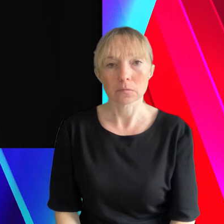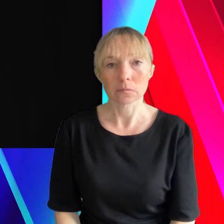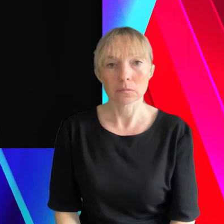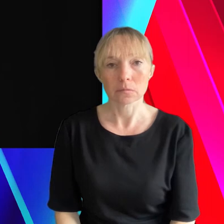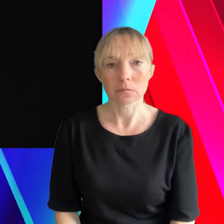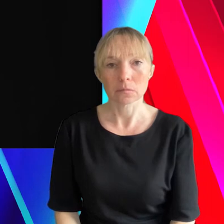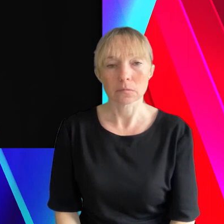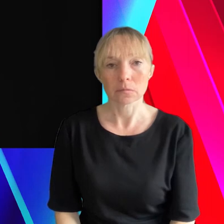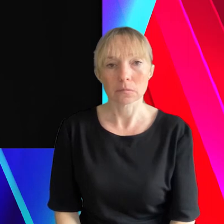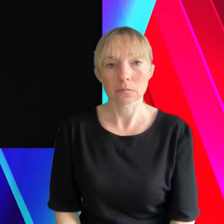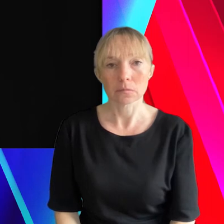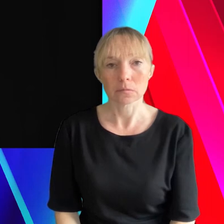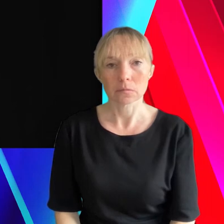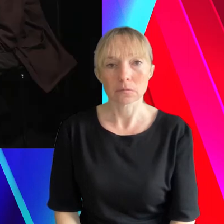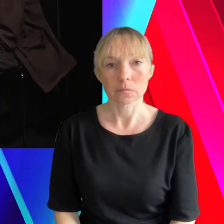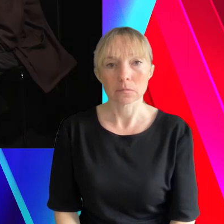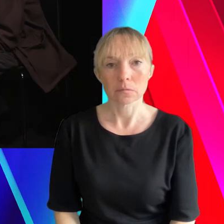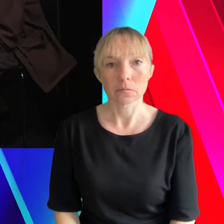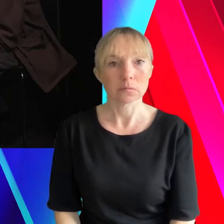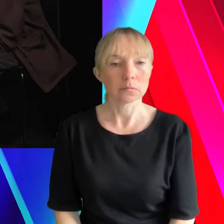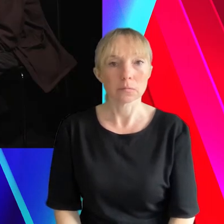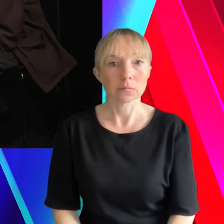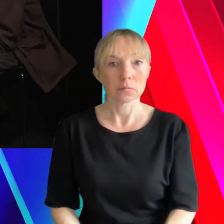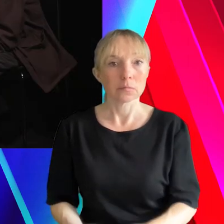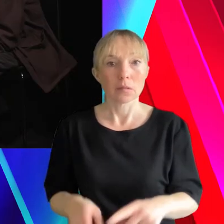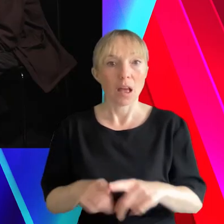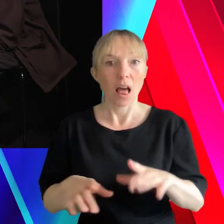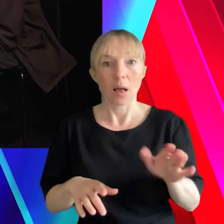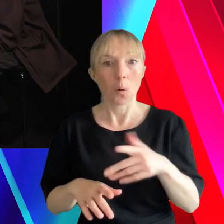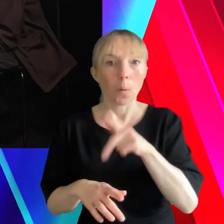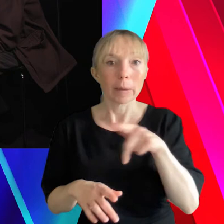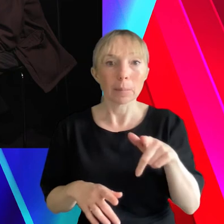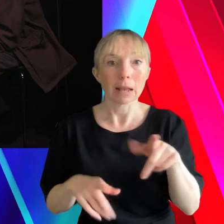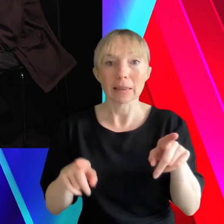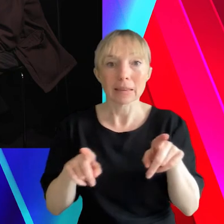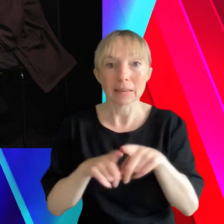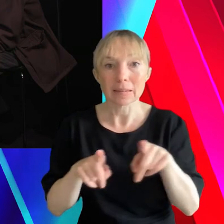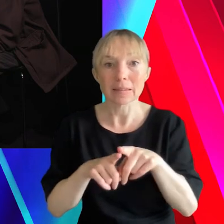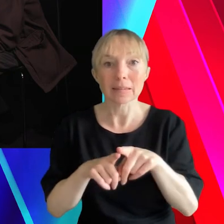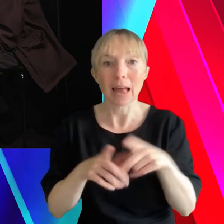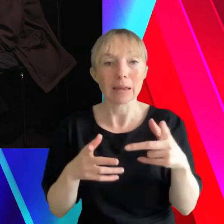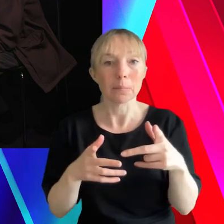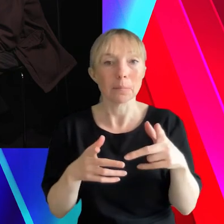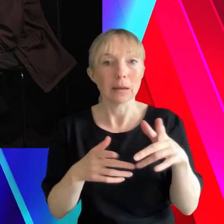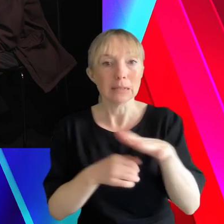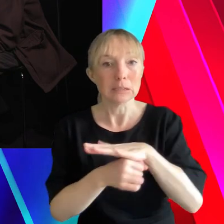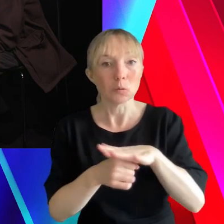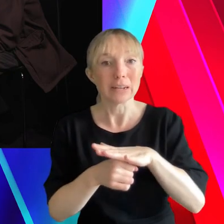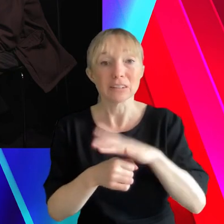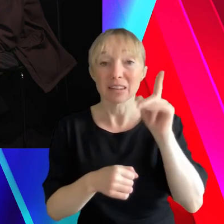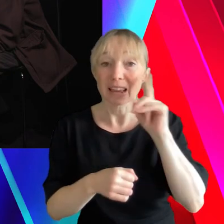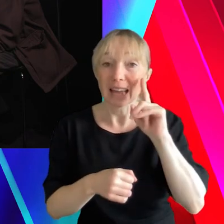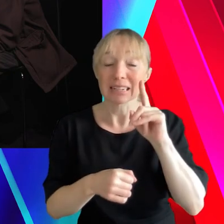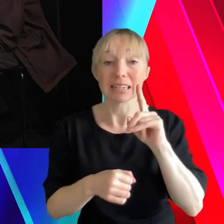موندن و نموندن، بین گذشته و حاله. As if everybody was in the same state as the character who's this lady who's in a coma,